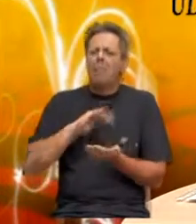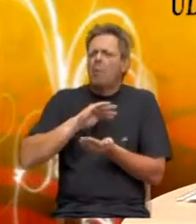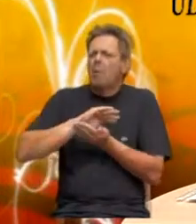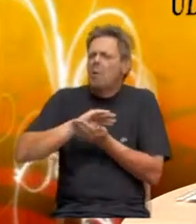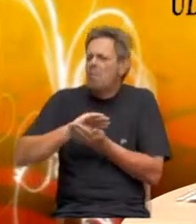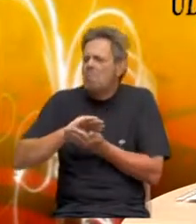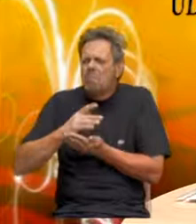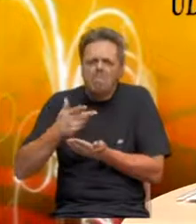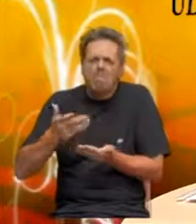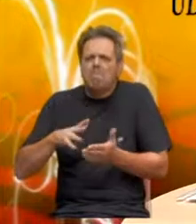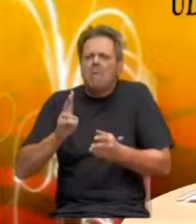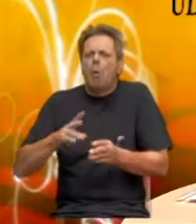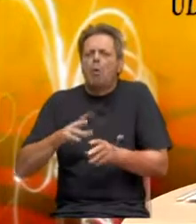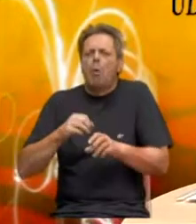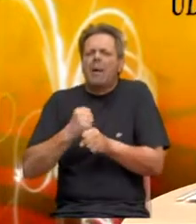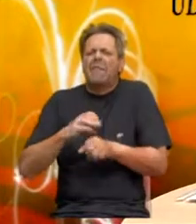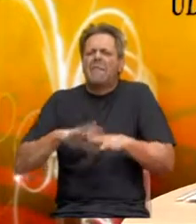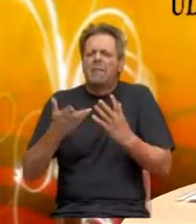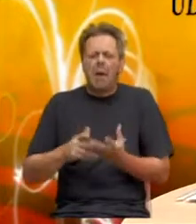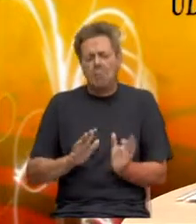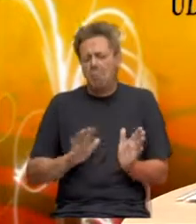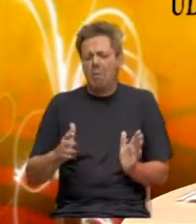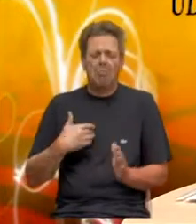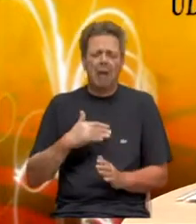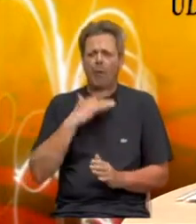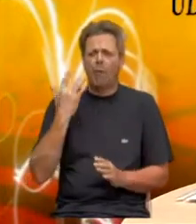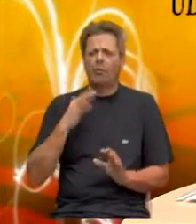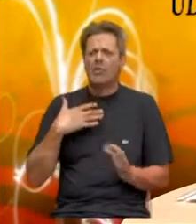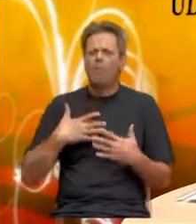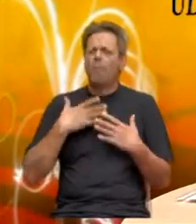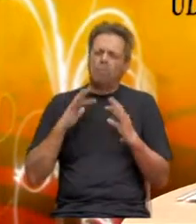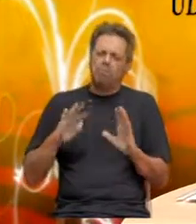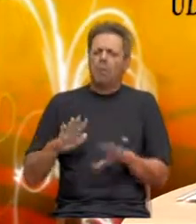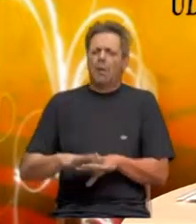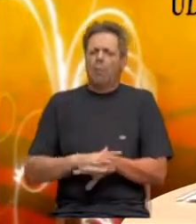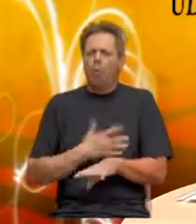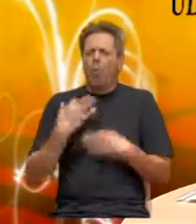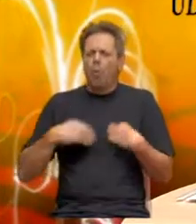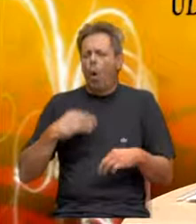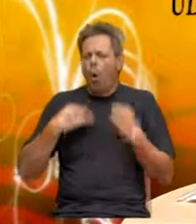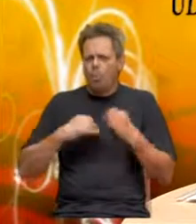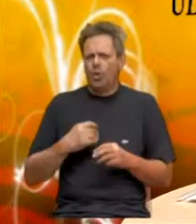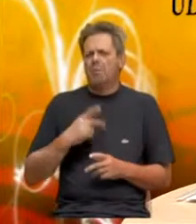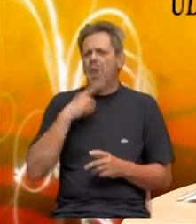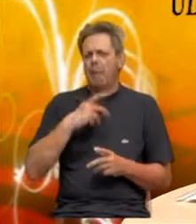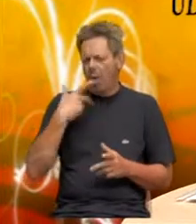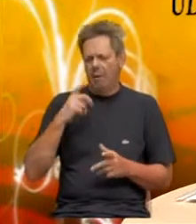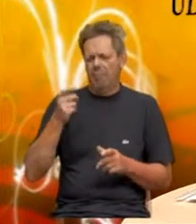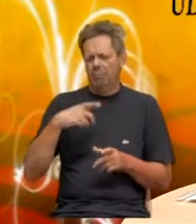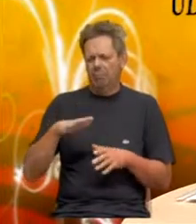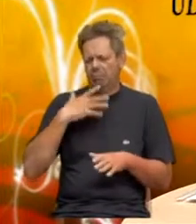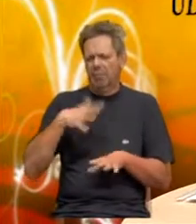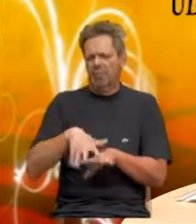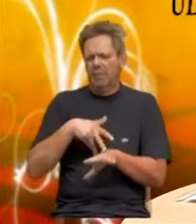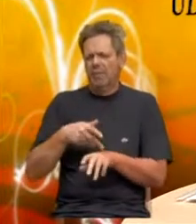spreme, da možemo sve. Možemo se samo ugodno obuti. Tako je. Bitno da je tenisica, najbolje tenisica, da je ugodna s